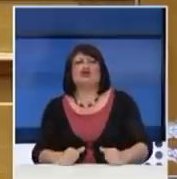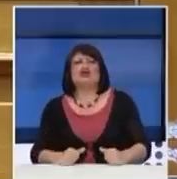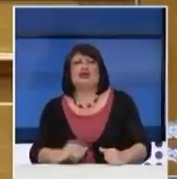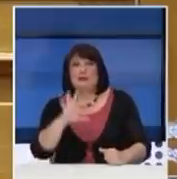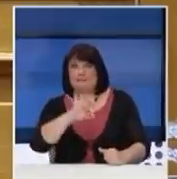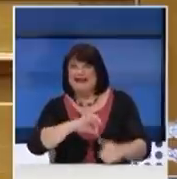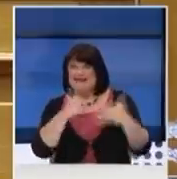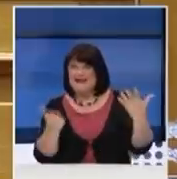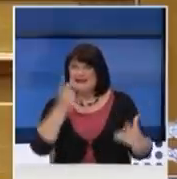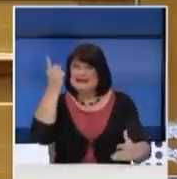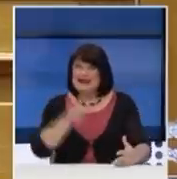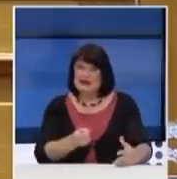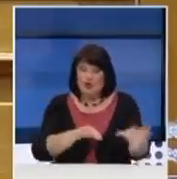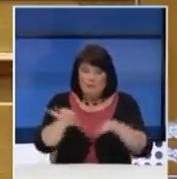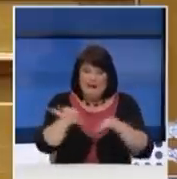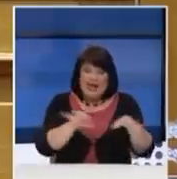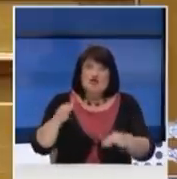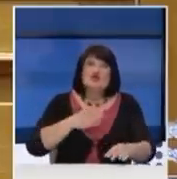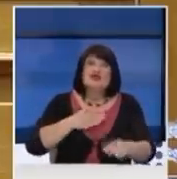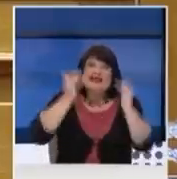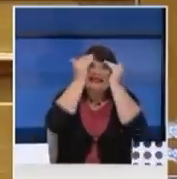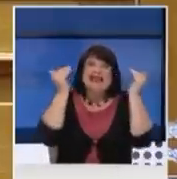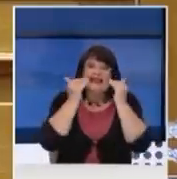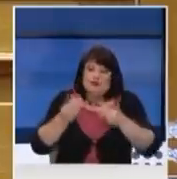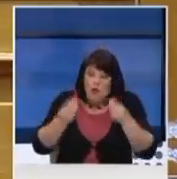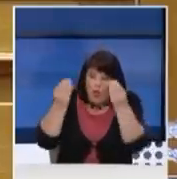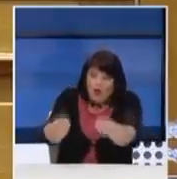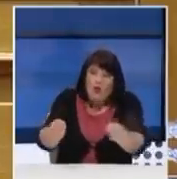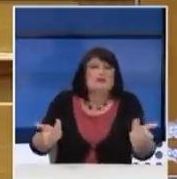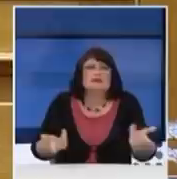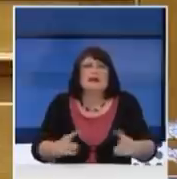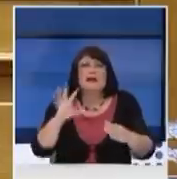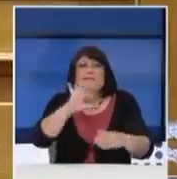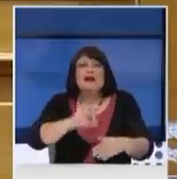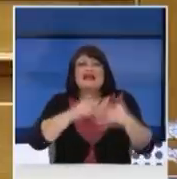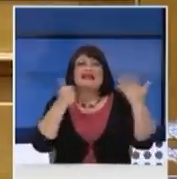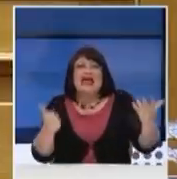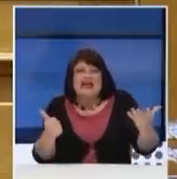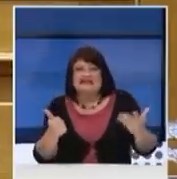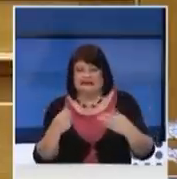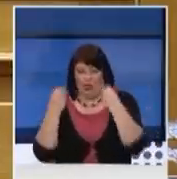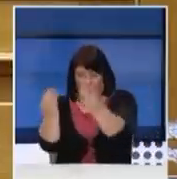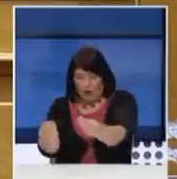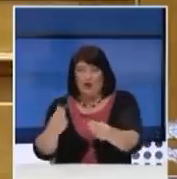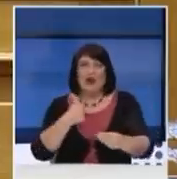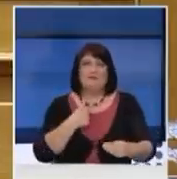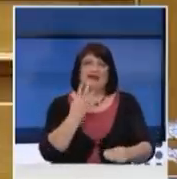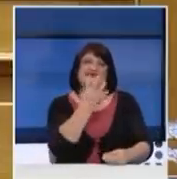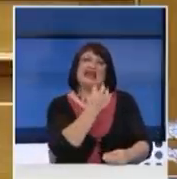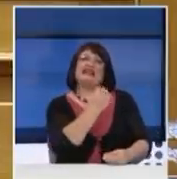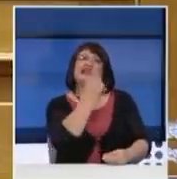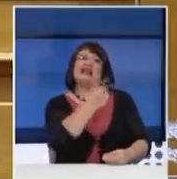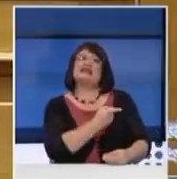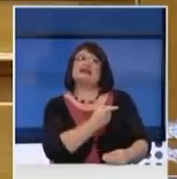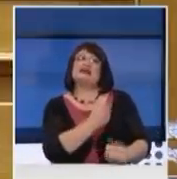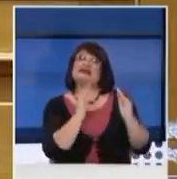το 56% περιουσίας του ελληνικού λαού στην Αίγυπτο? Αυτό κάνατε. 56-44. Είναι οικόπεδό σας?